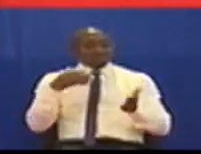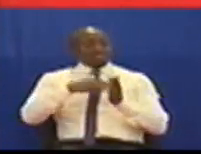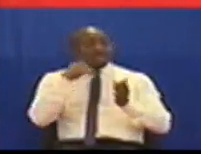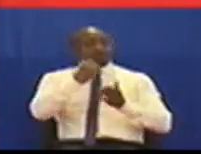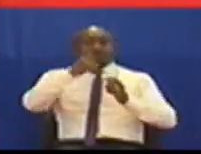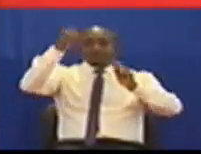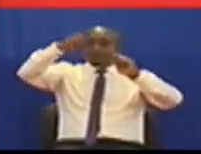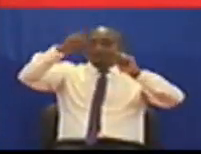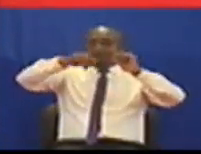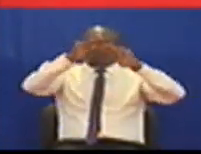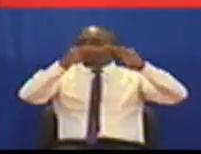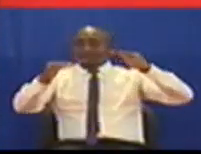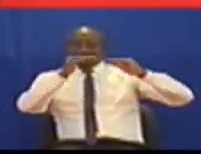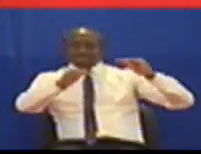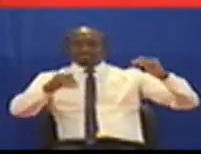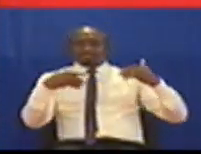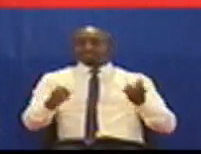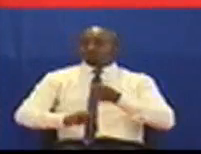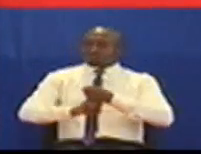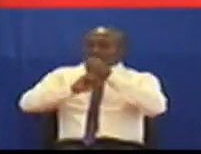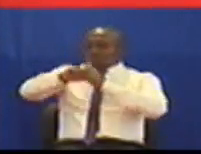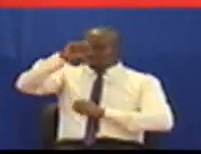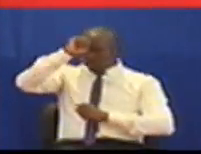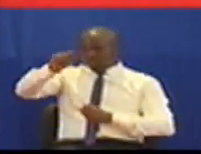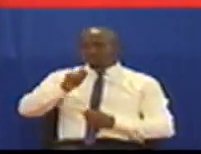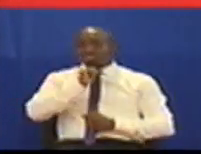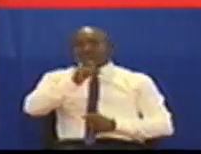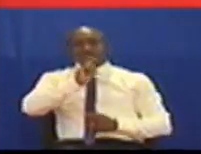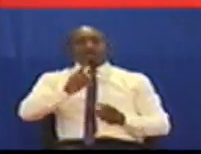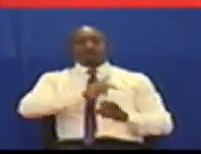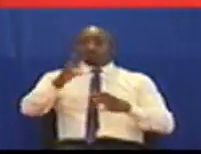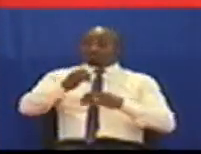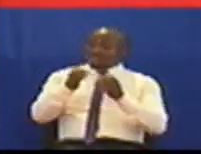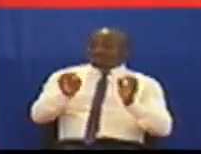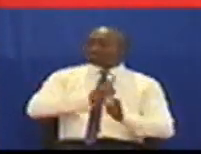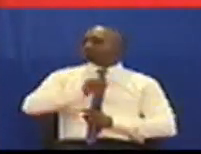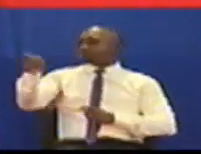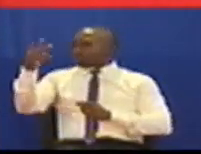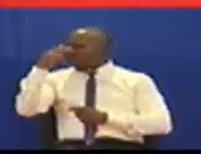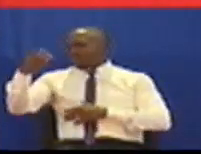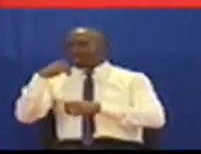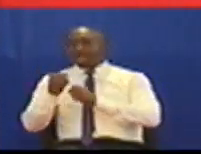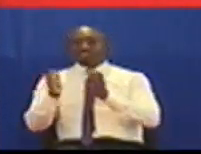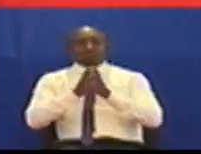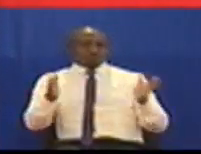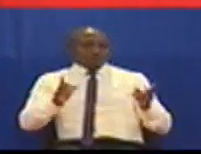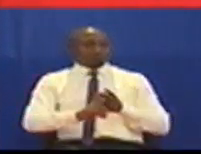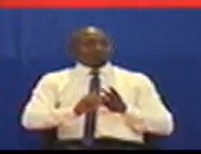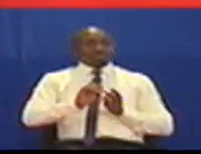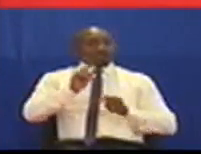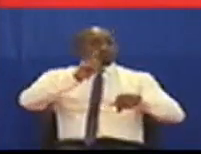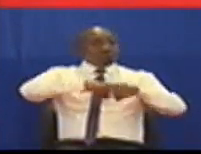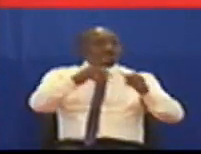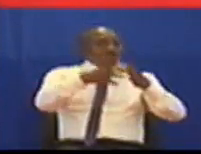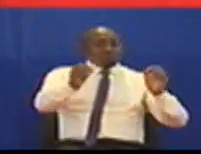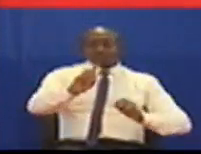mabati. Basi tumuunge mkono mheshimiwa speaker, tukipata nafasi tukaone kule kazi kubwa inayofanya. Lakini msifikiri tulipoteza muda, tukupoteza